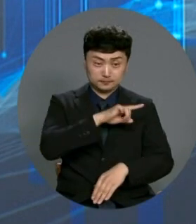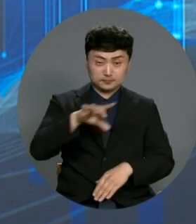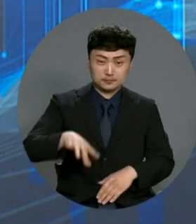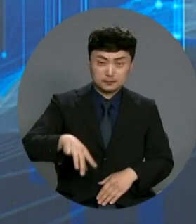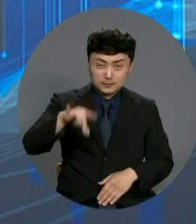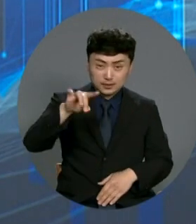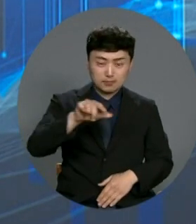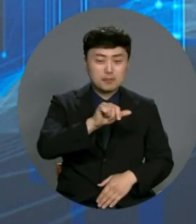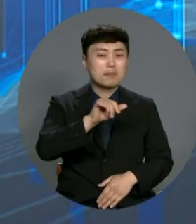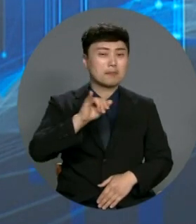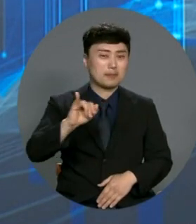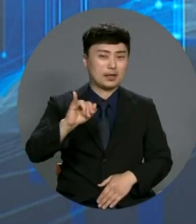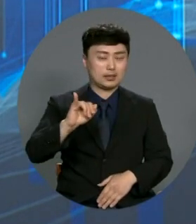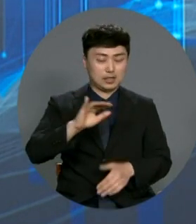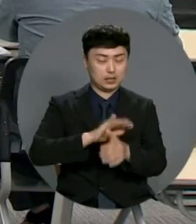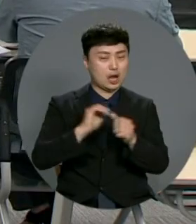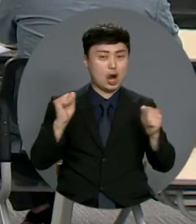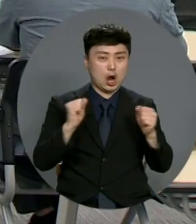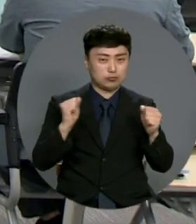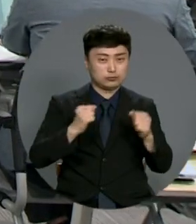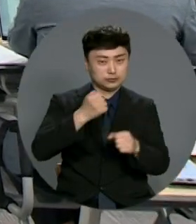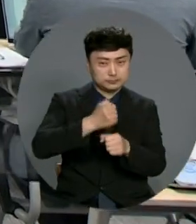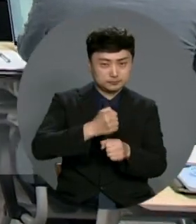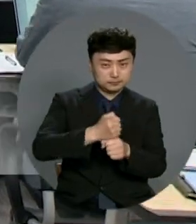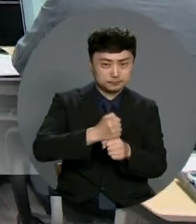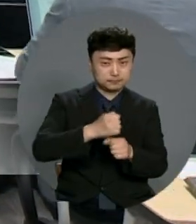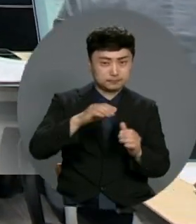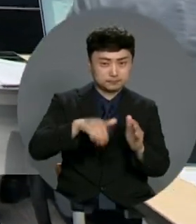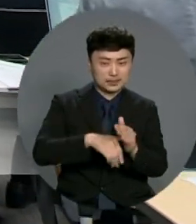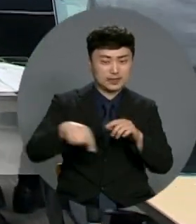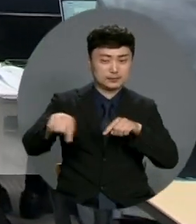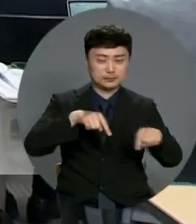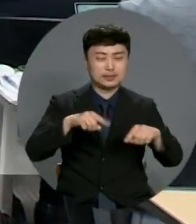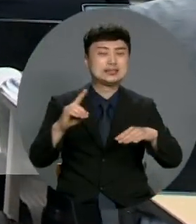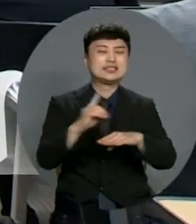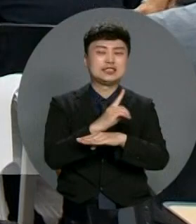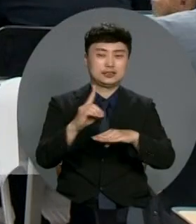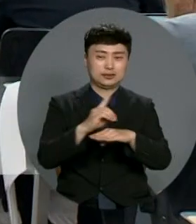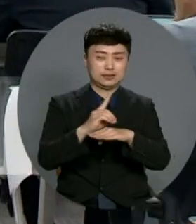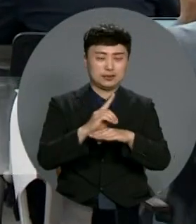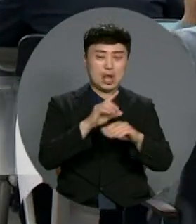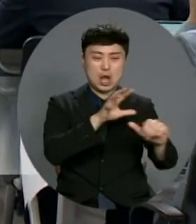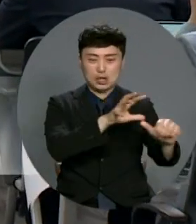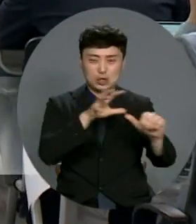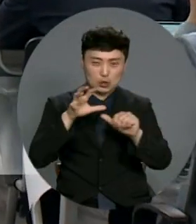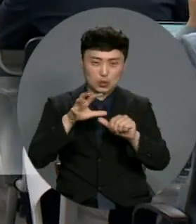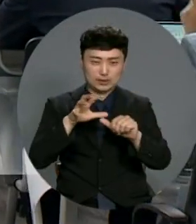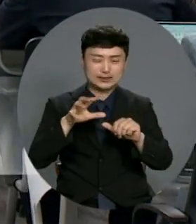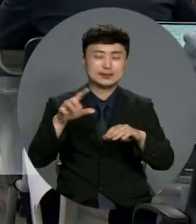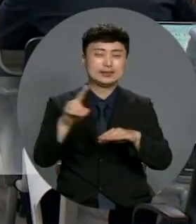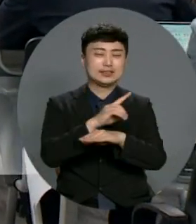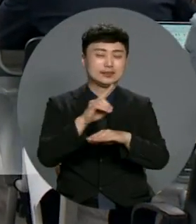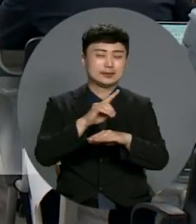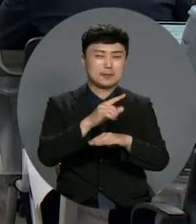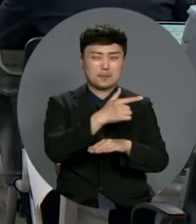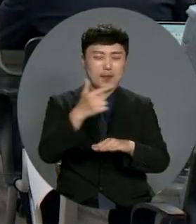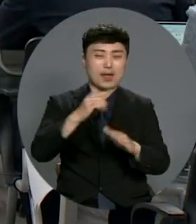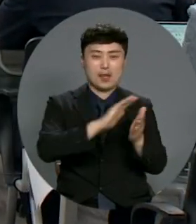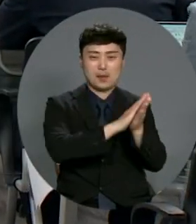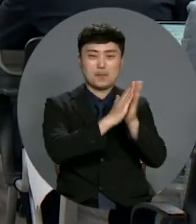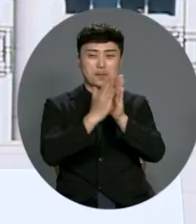인공지능 도지사를 구현한 경상북도가 도정 전반에 디지털을 활용하겠다며 디지털 대전환을